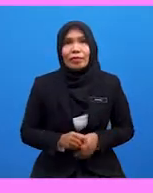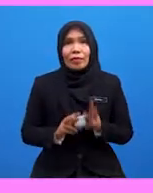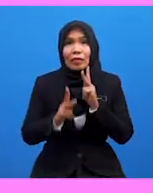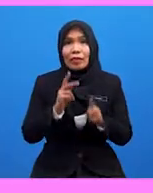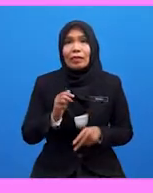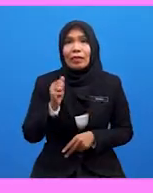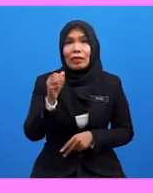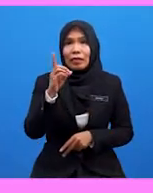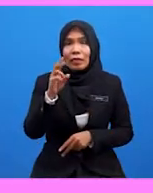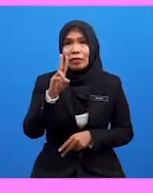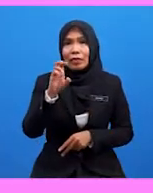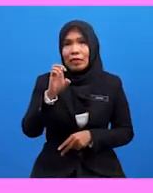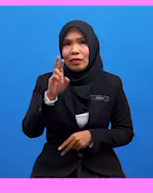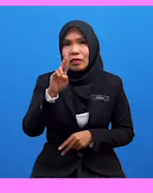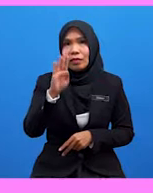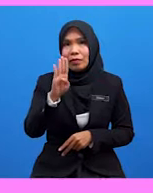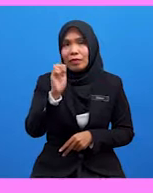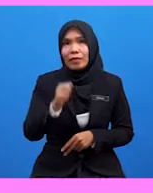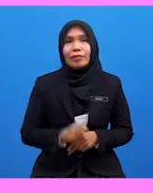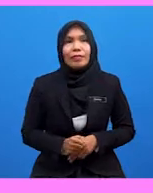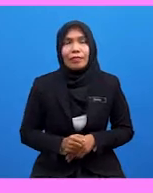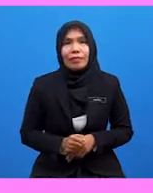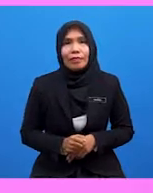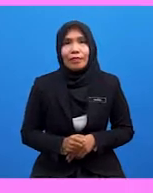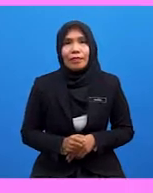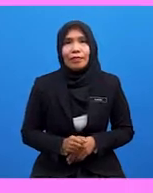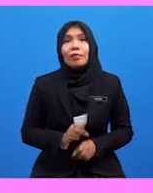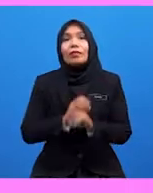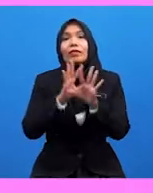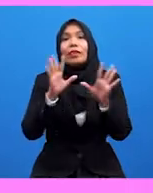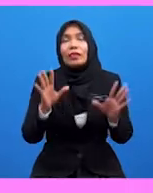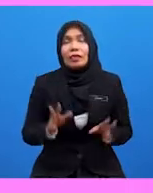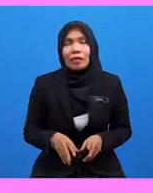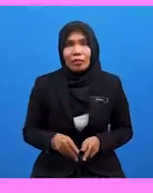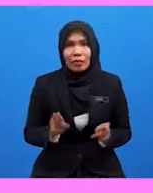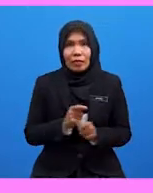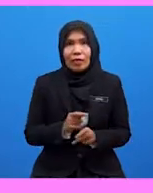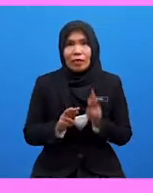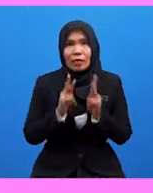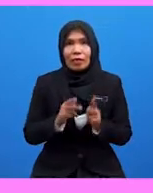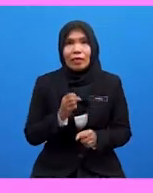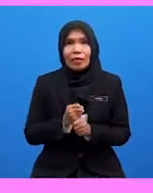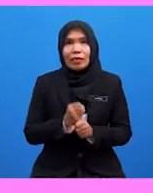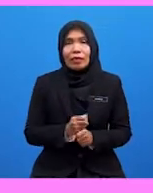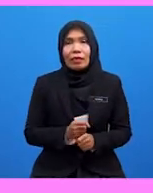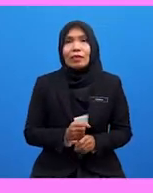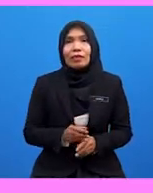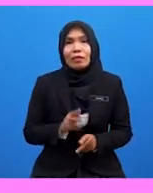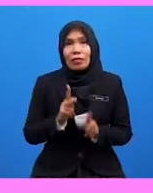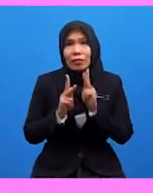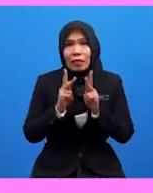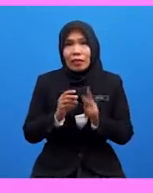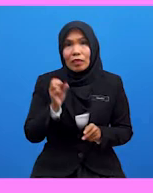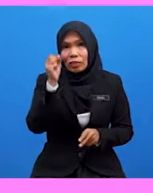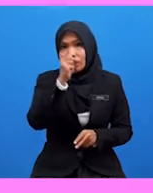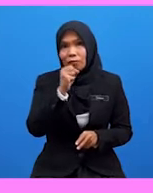contoh ayat yang betul. 6 markah diperuntukkan untuk menjawab soalan ini. Jenis kata tugas yang